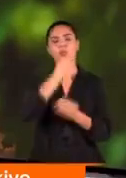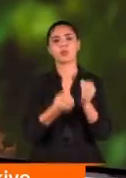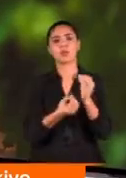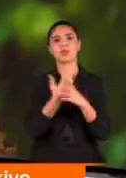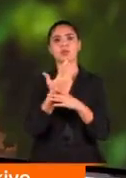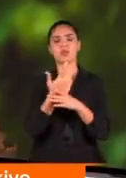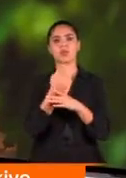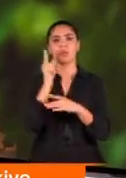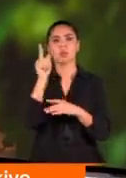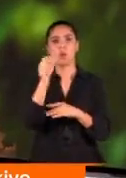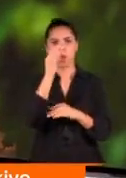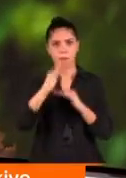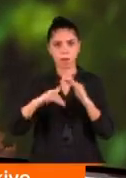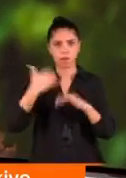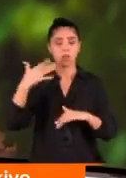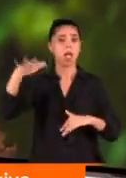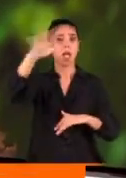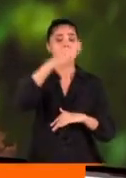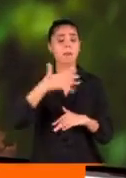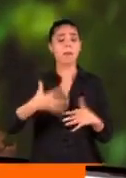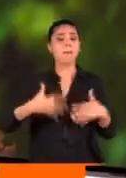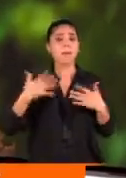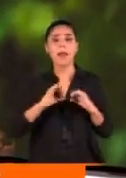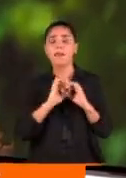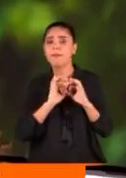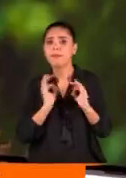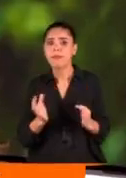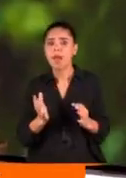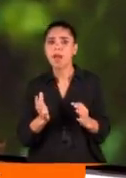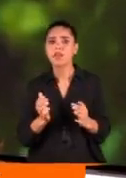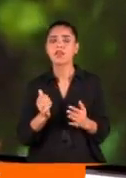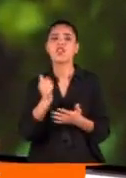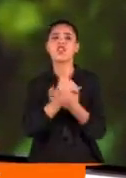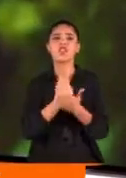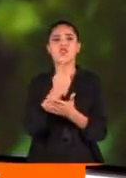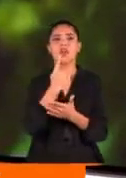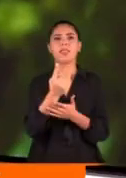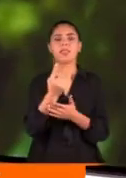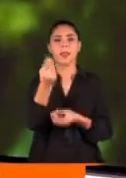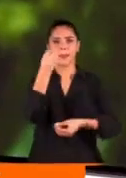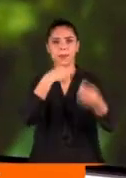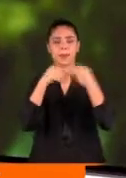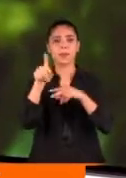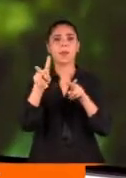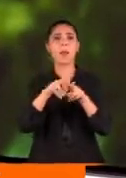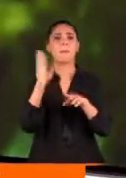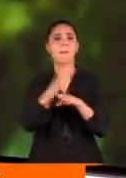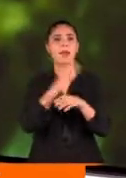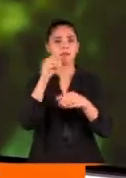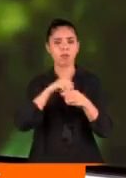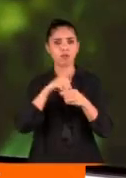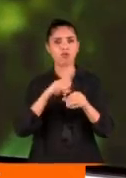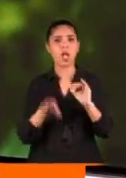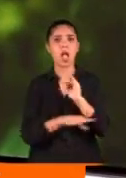çıktı. Tabii bu haberin ardından hepimizin aklına aynı soru geldi, bizim de. Acaba şifa olsun diye tükettiğimiz bu meyvelerin